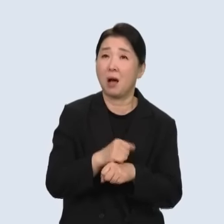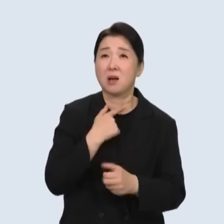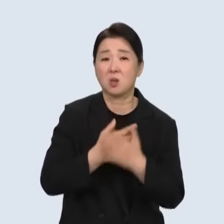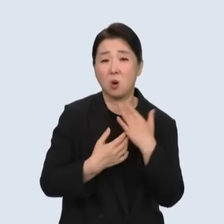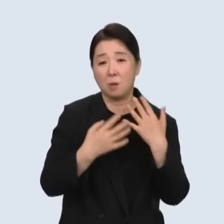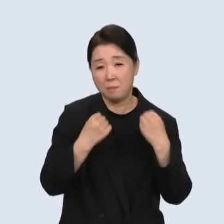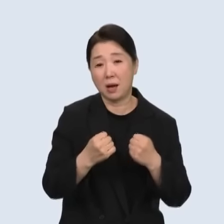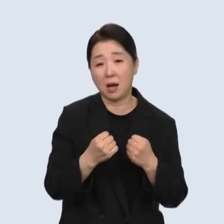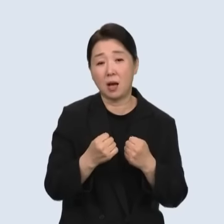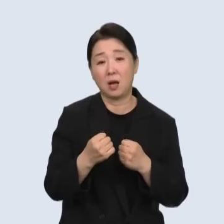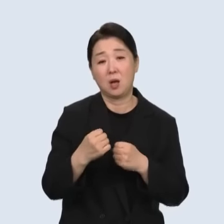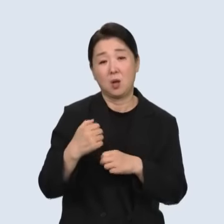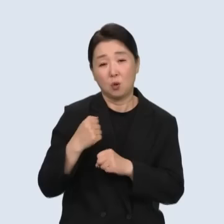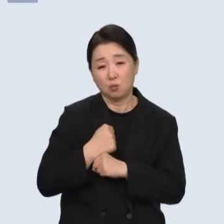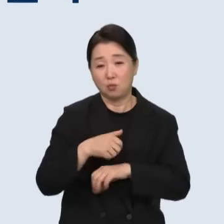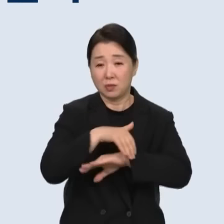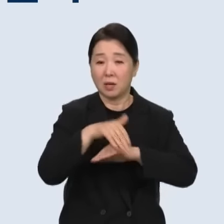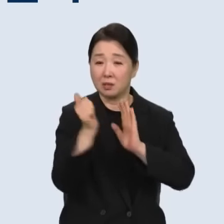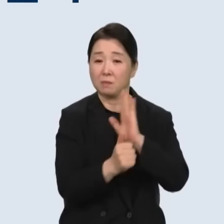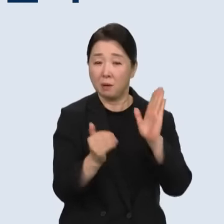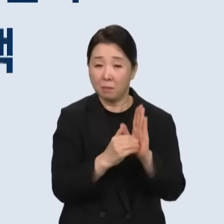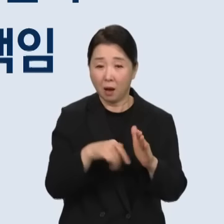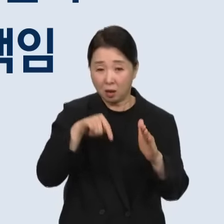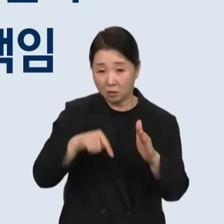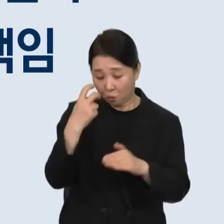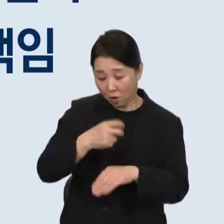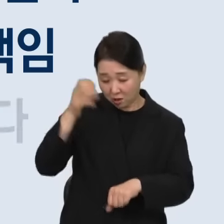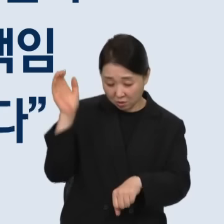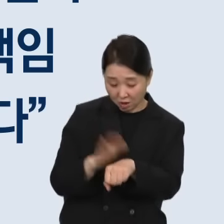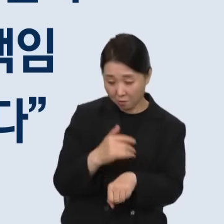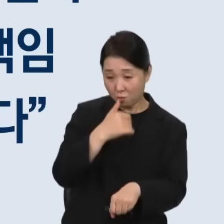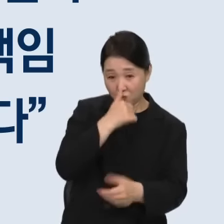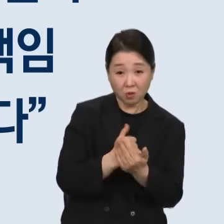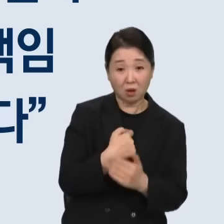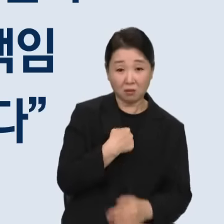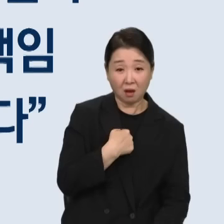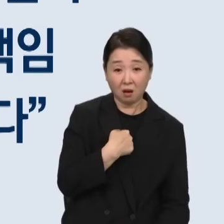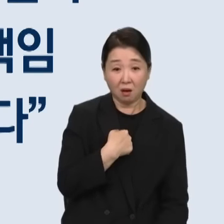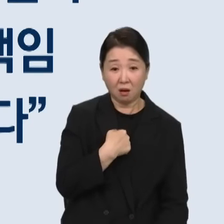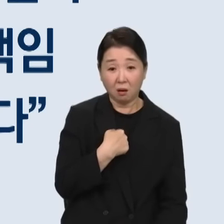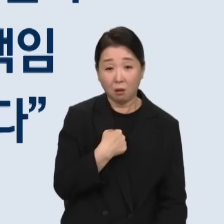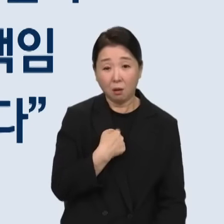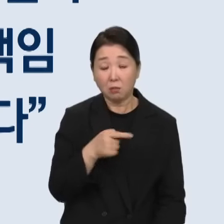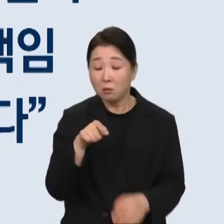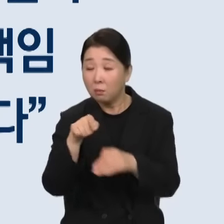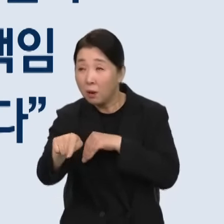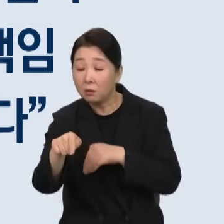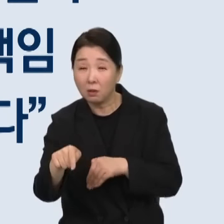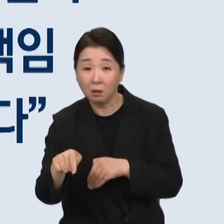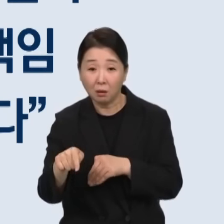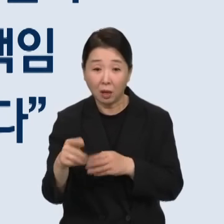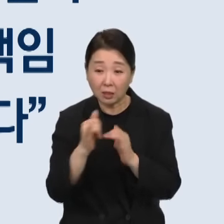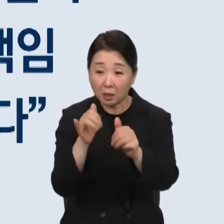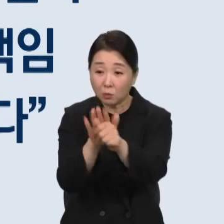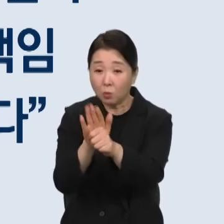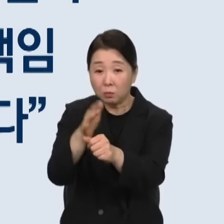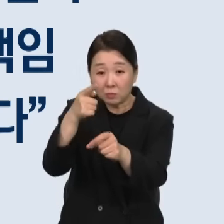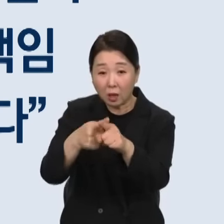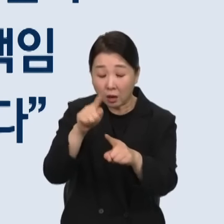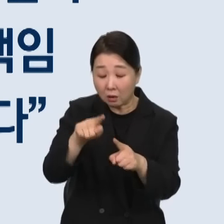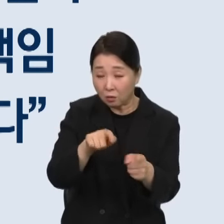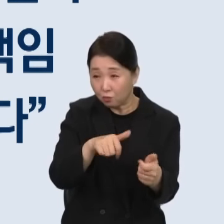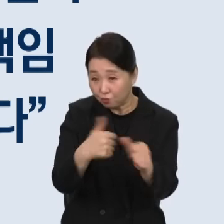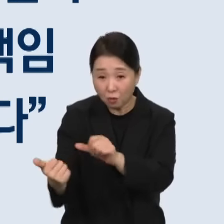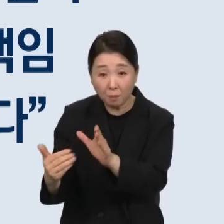작전에 실패하다든지 아니면 내부 관리를 잘못해서 한다든지. 근데 밖에 나가서 대민 돕다가 그런 일이